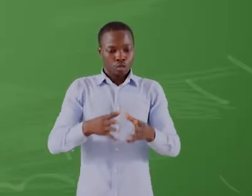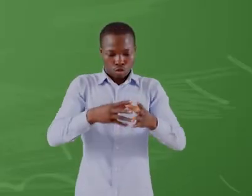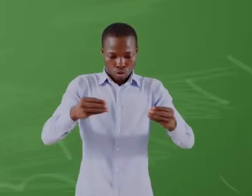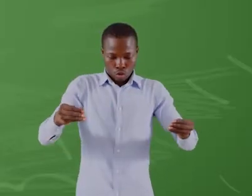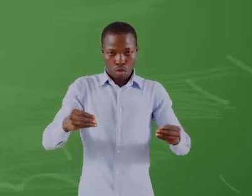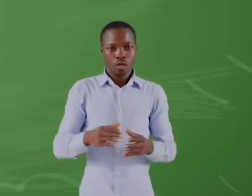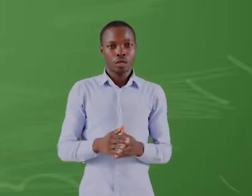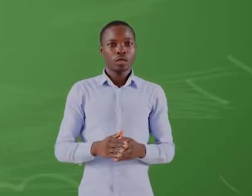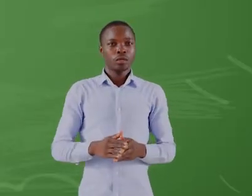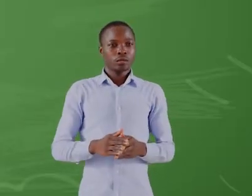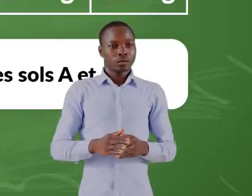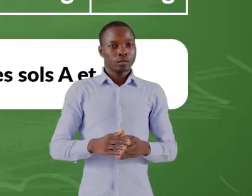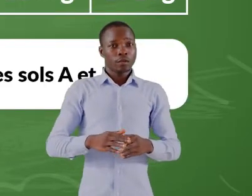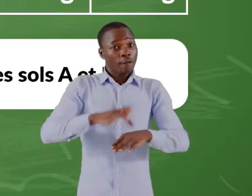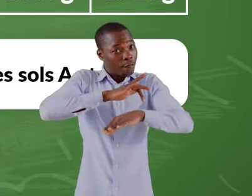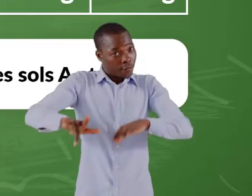sol égoutté,